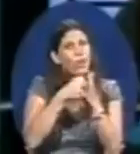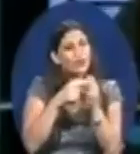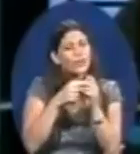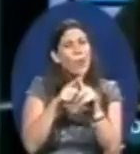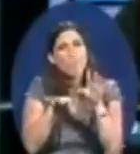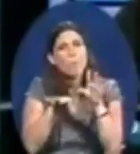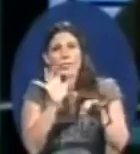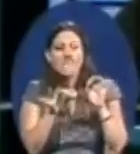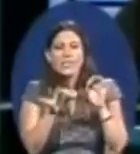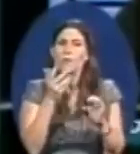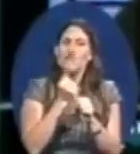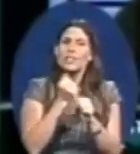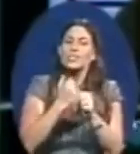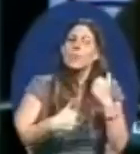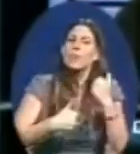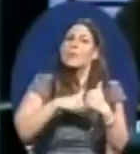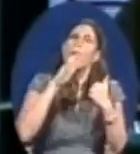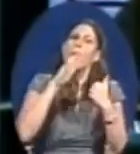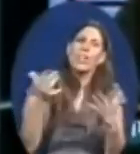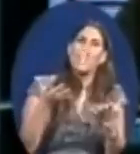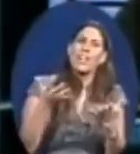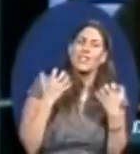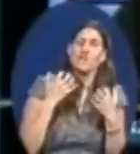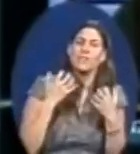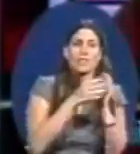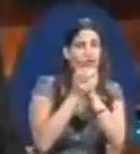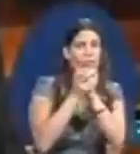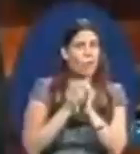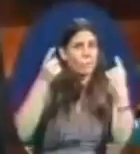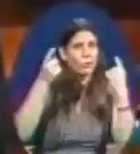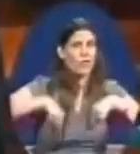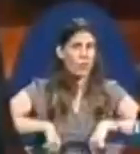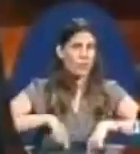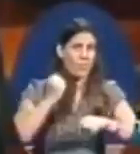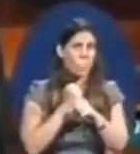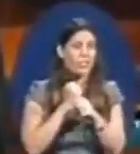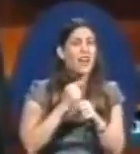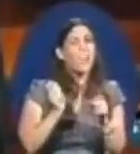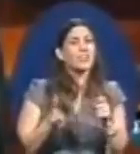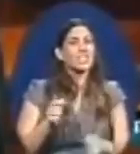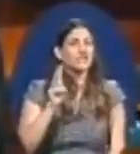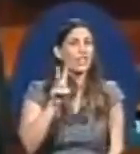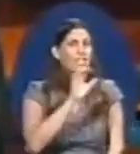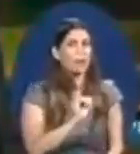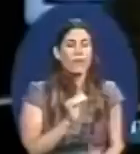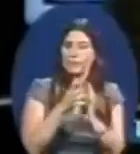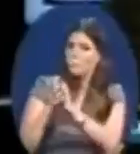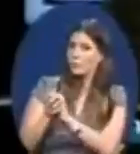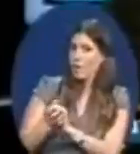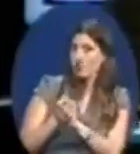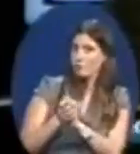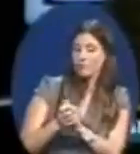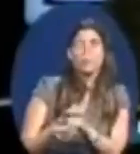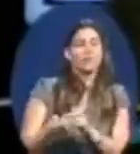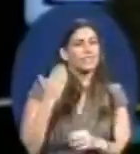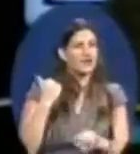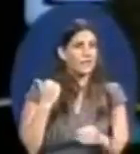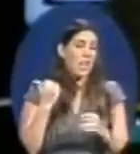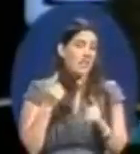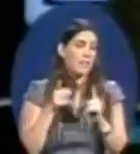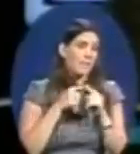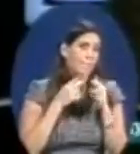יעשו המועמדים הפחות אטרקטיביים ונוצצים? שלום ליושב ראש העבודה, חברת הכנסת שלי יחימוביץ'. שלום אראל. לפני הכל, לפני שאנחנו